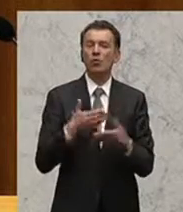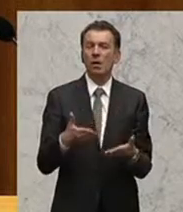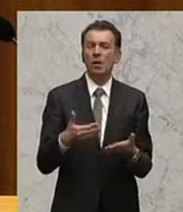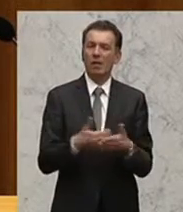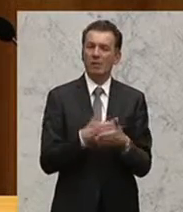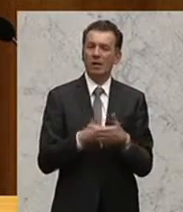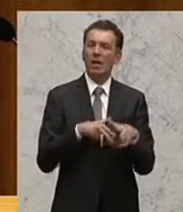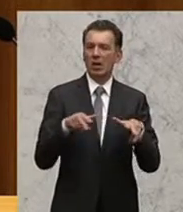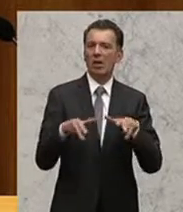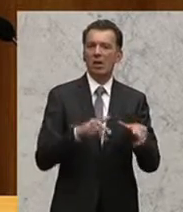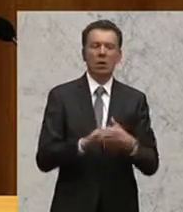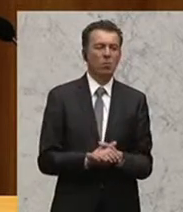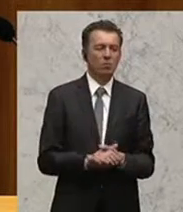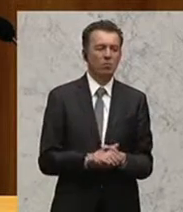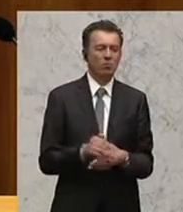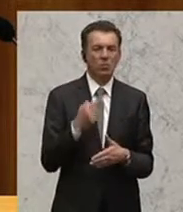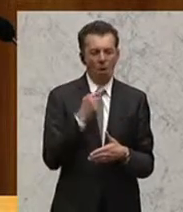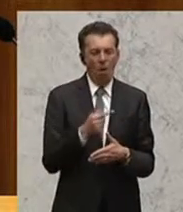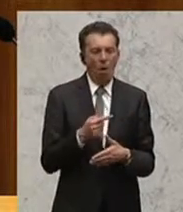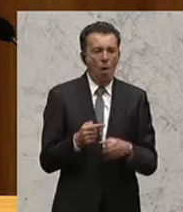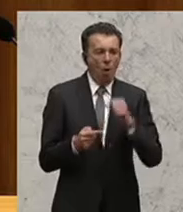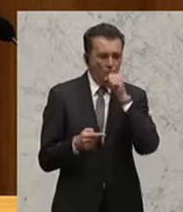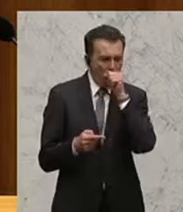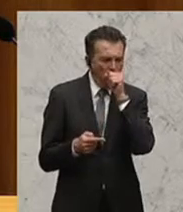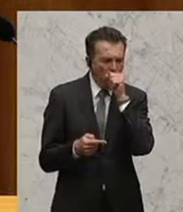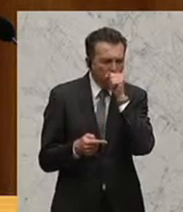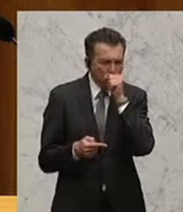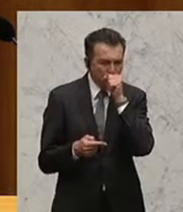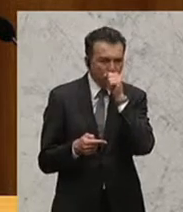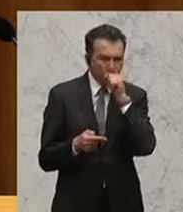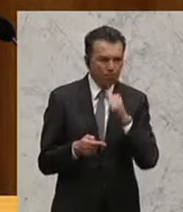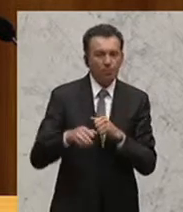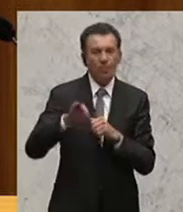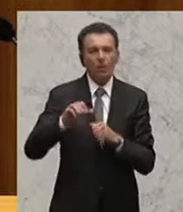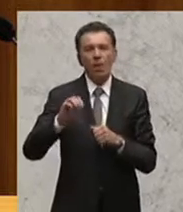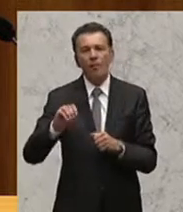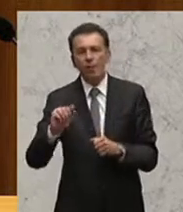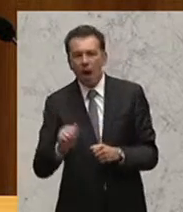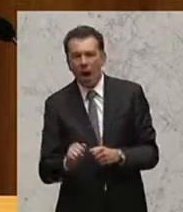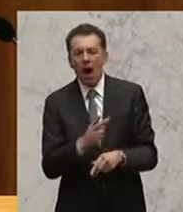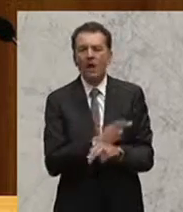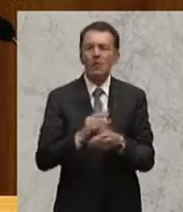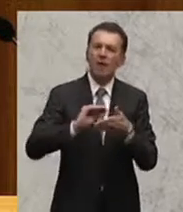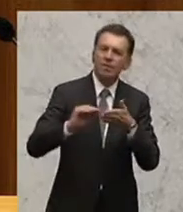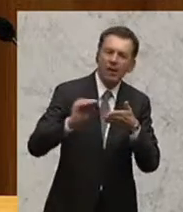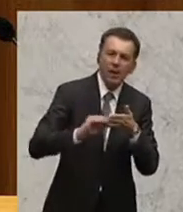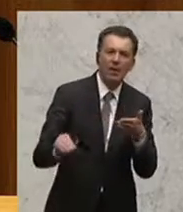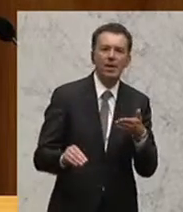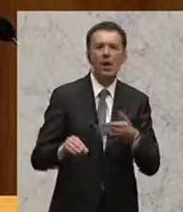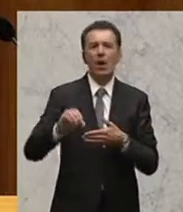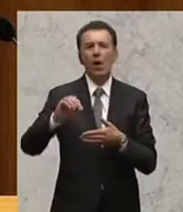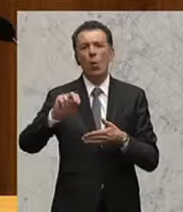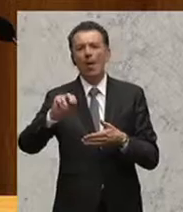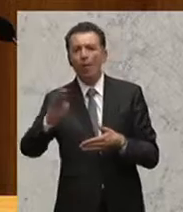der Regierung zugestehen, dass sie sich auf Entscheidungen einer FMA, eines Staatssekretärs, einer